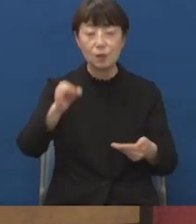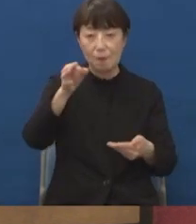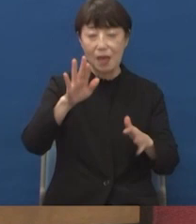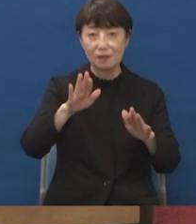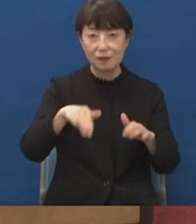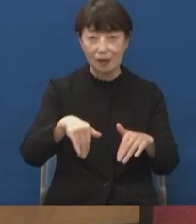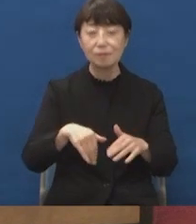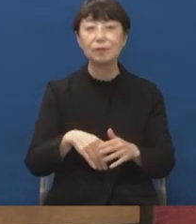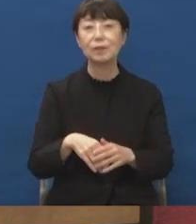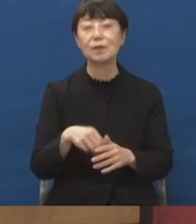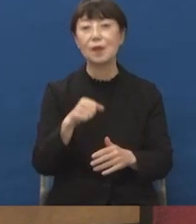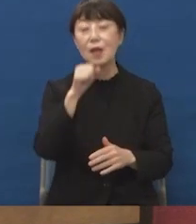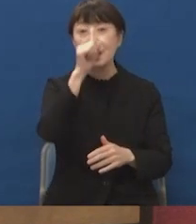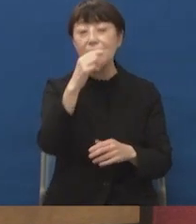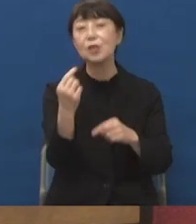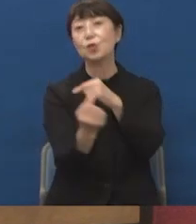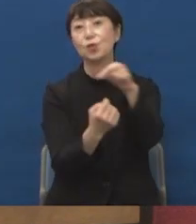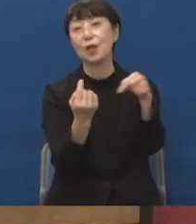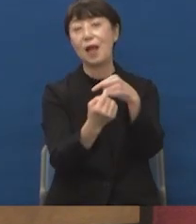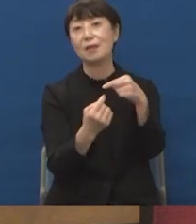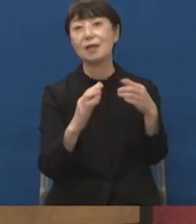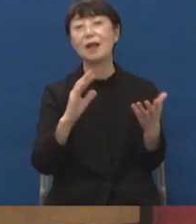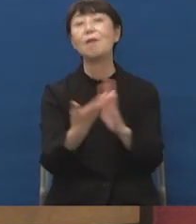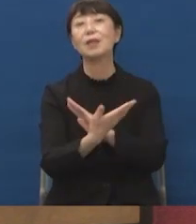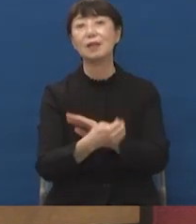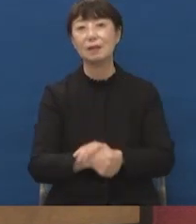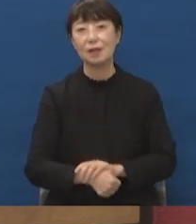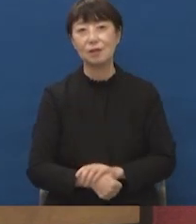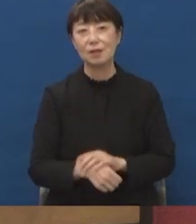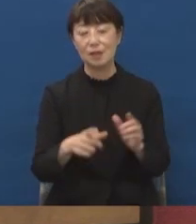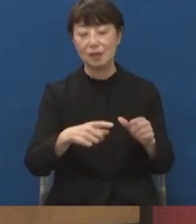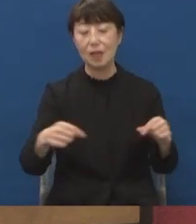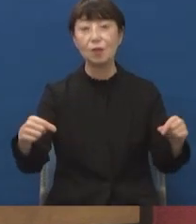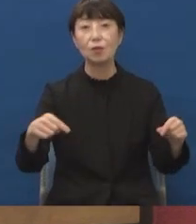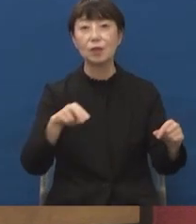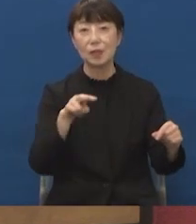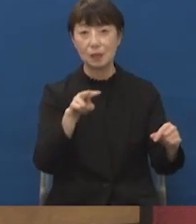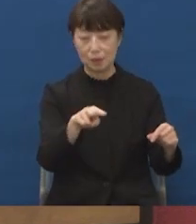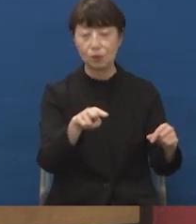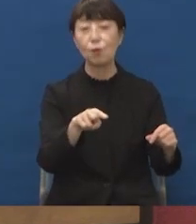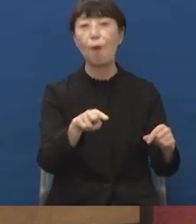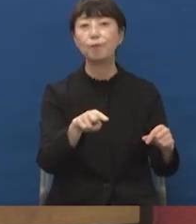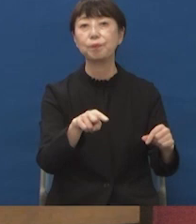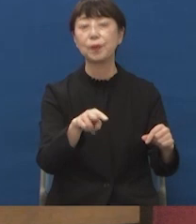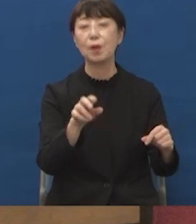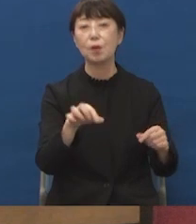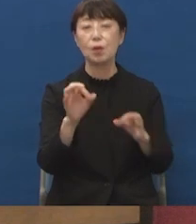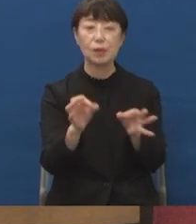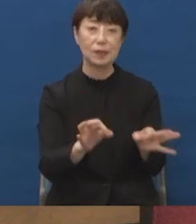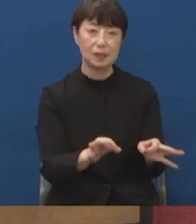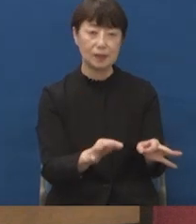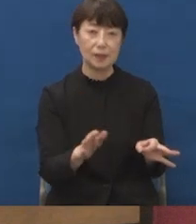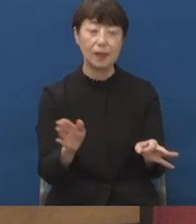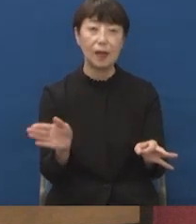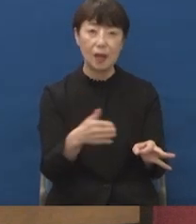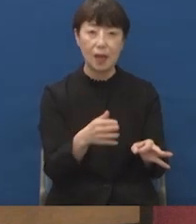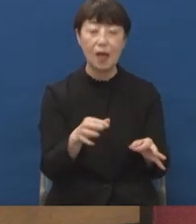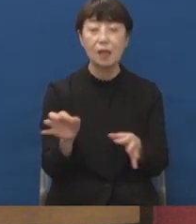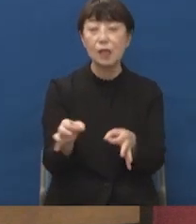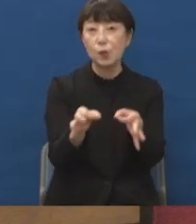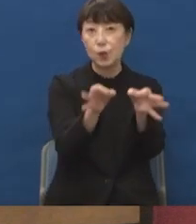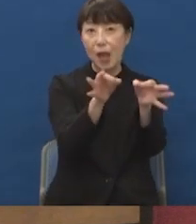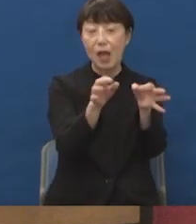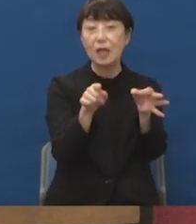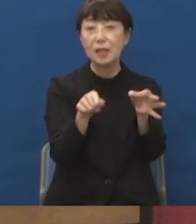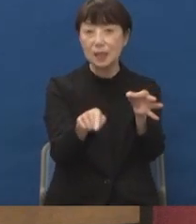循環が動き出しています。全国的にはこのようなデフレ経済からインフレ経済へという状況の